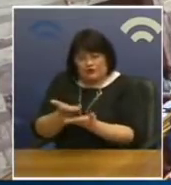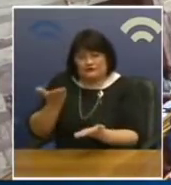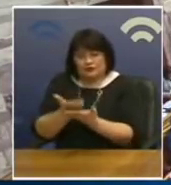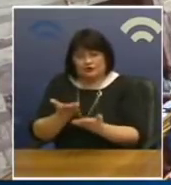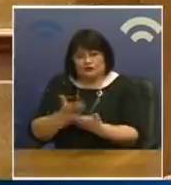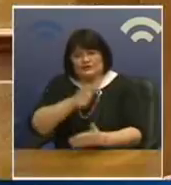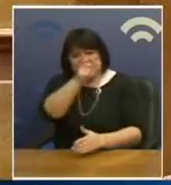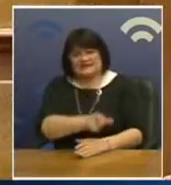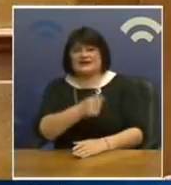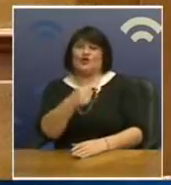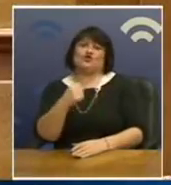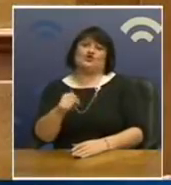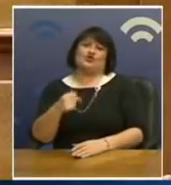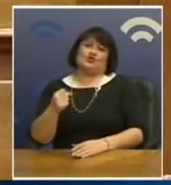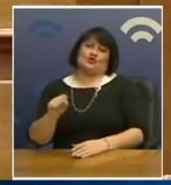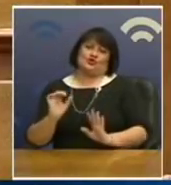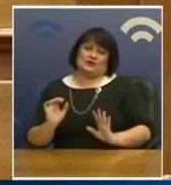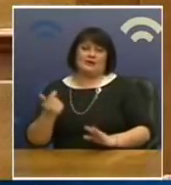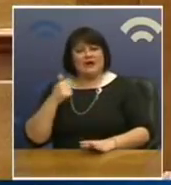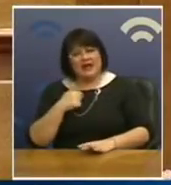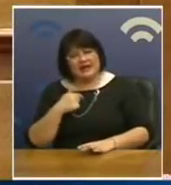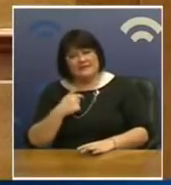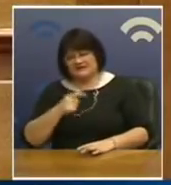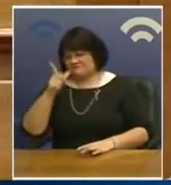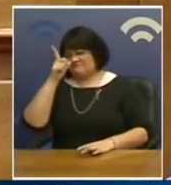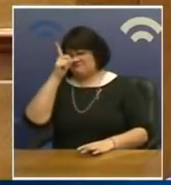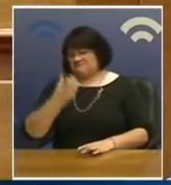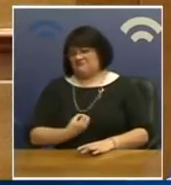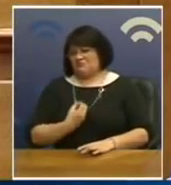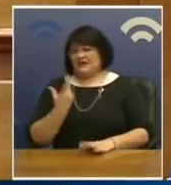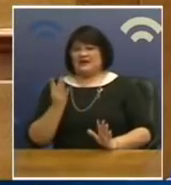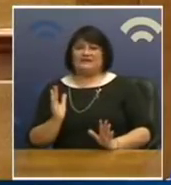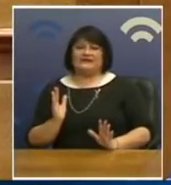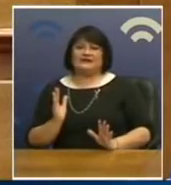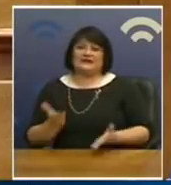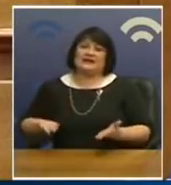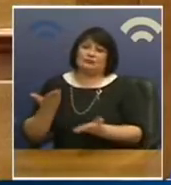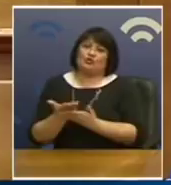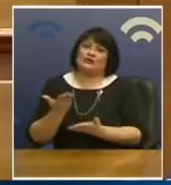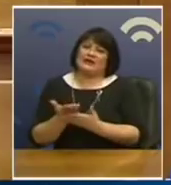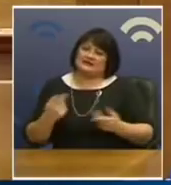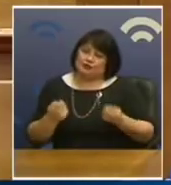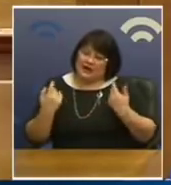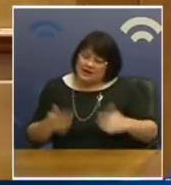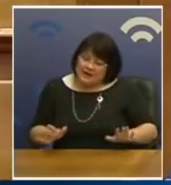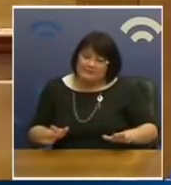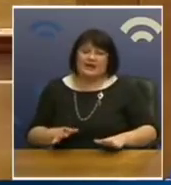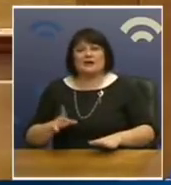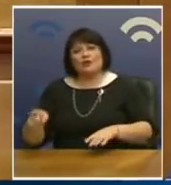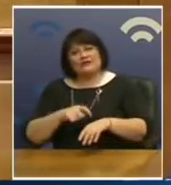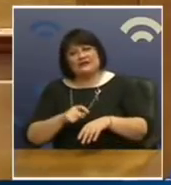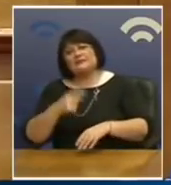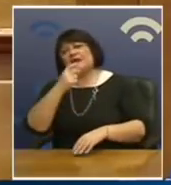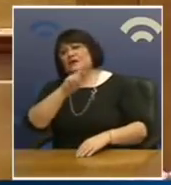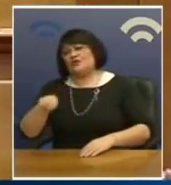αρνείστε. Αλλά είμαστε περήφανοι εμείς για τις προτάσεις μας, παρότι σήμερα αυτές